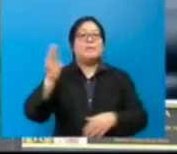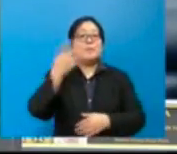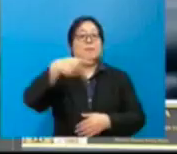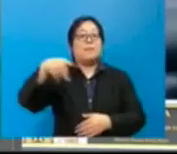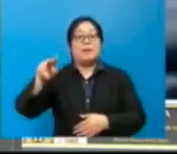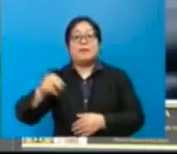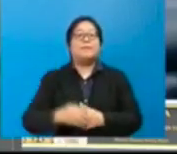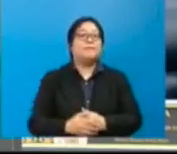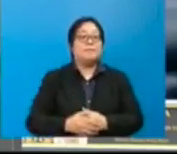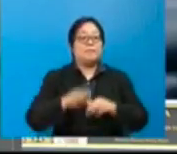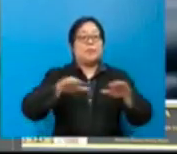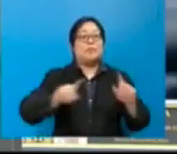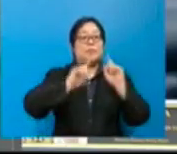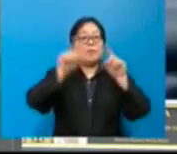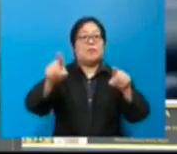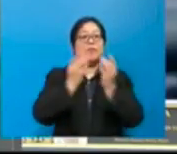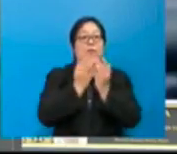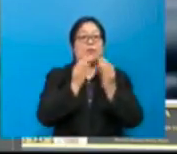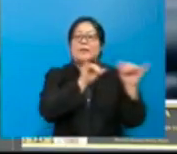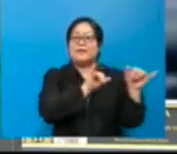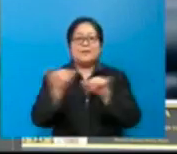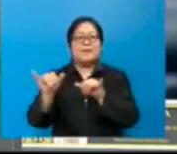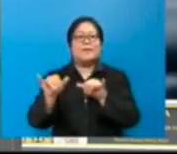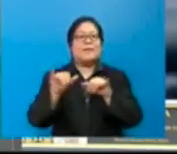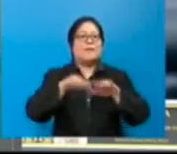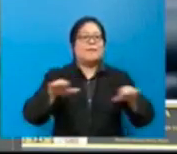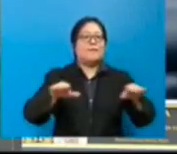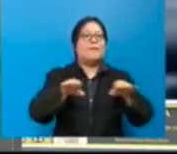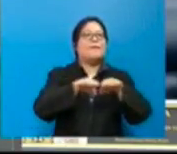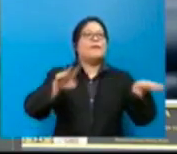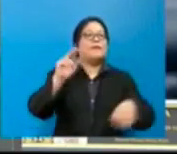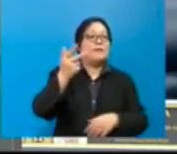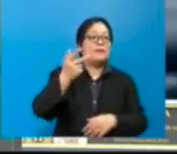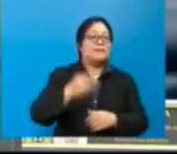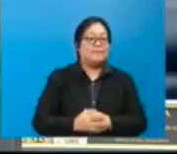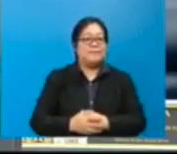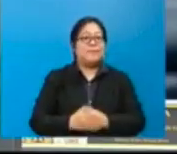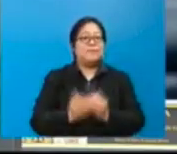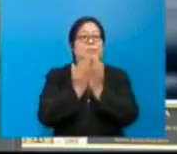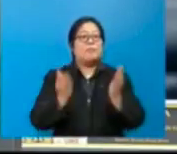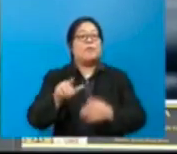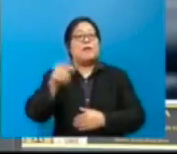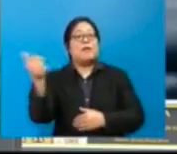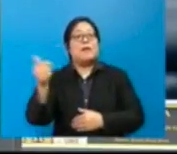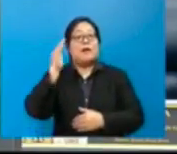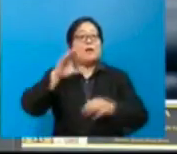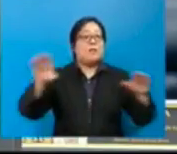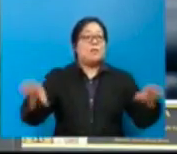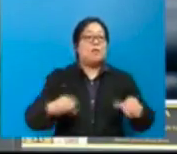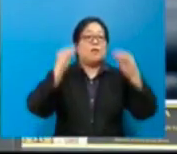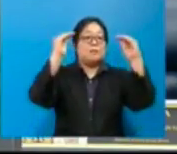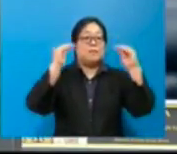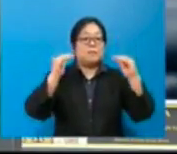PPN, murid yang akan hadir ke sekolah adalah sama seperti kumpulan murid di fasa 3. Kemasukan murid lain akan dilaksanakan